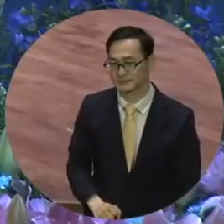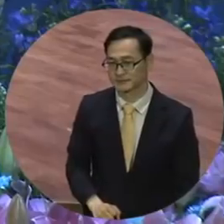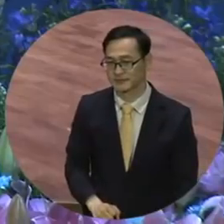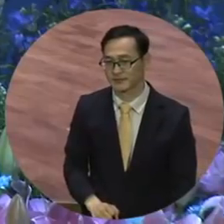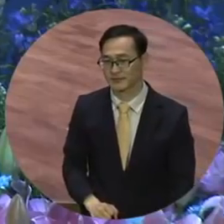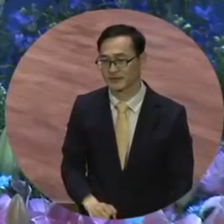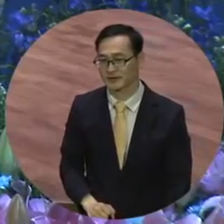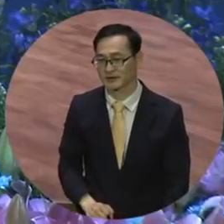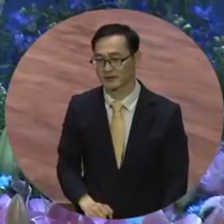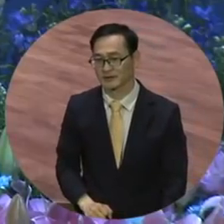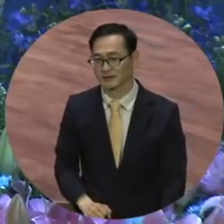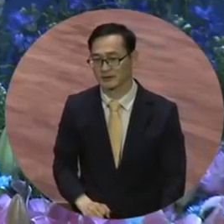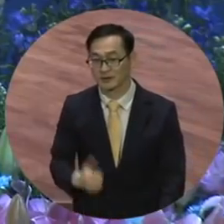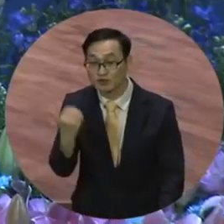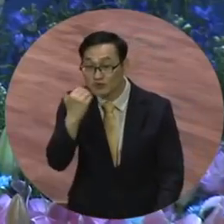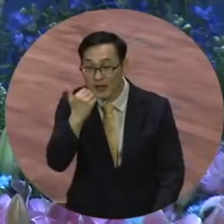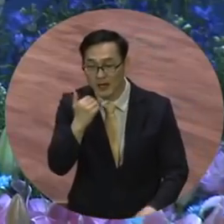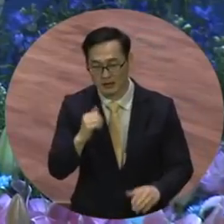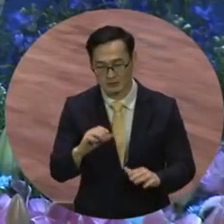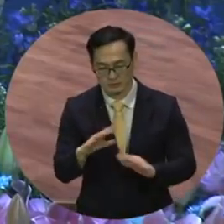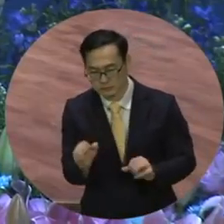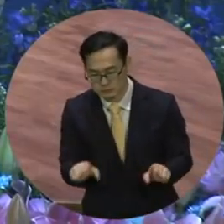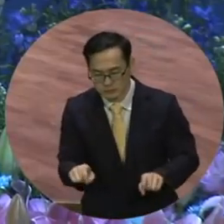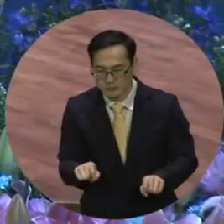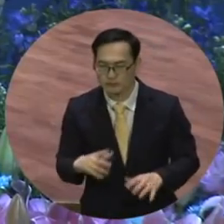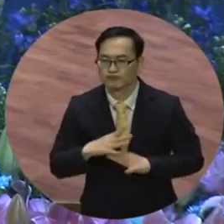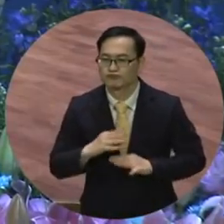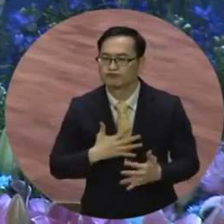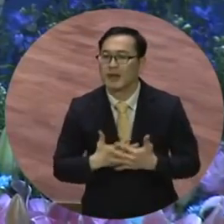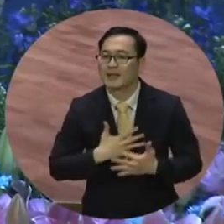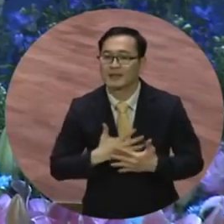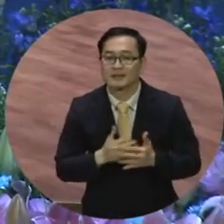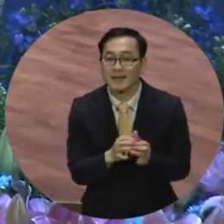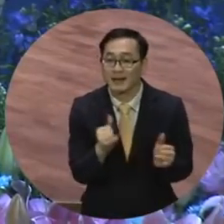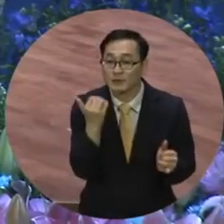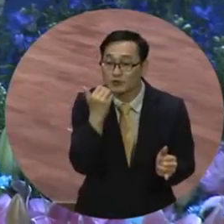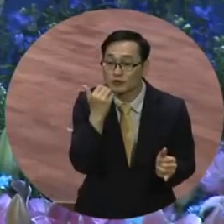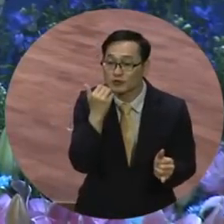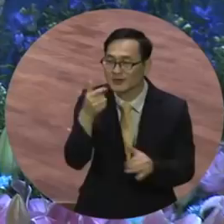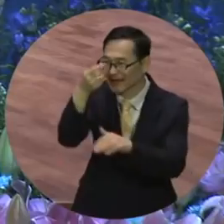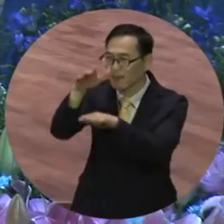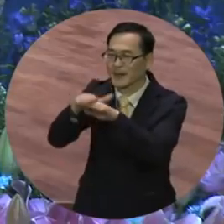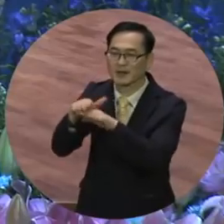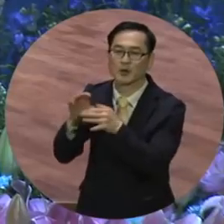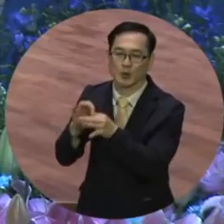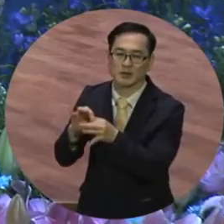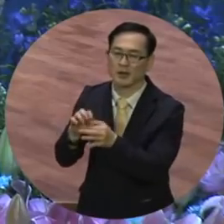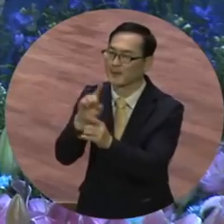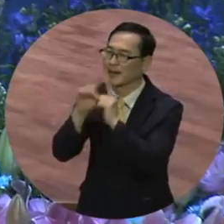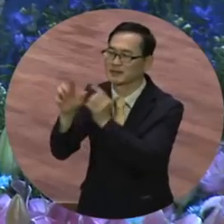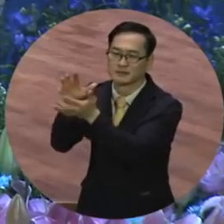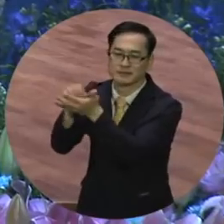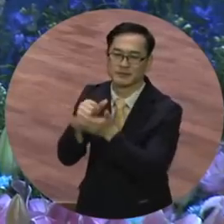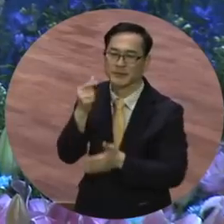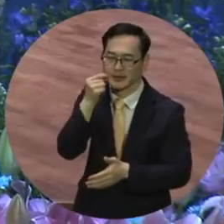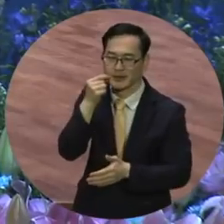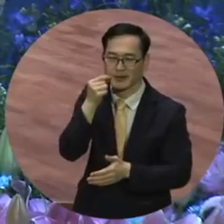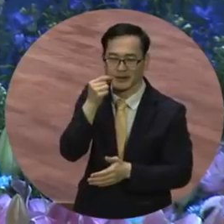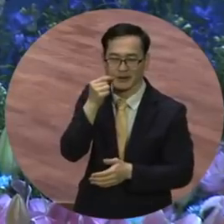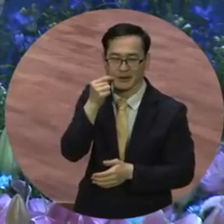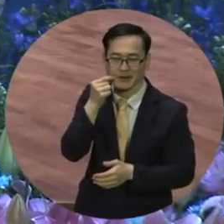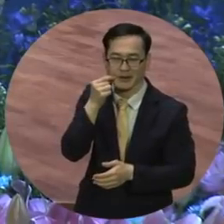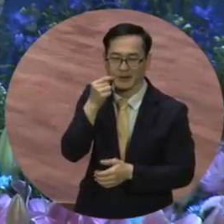그렇게 불안하게 사는 사람이냐? 예배를 통하여 말씀 못 잡는 사람, 은혜 못 받는